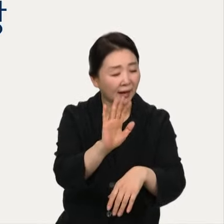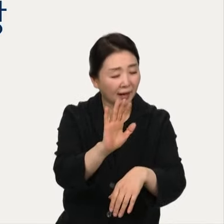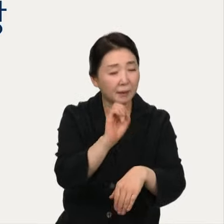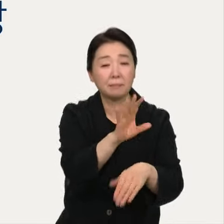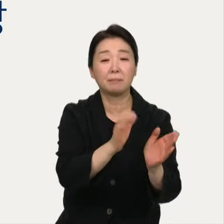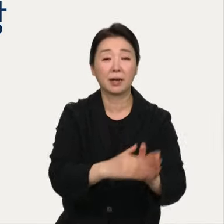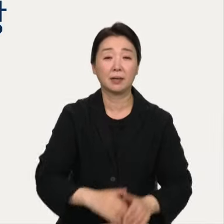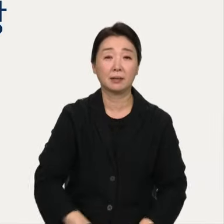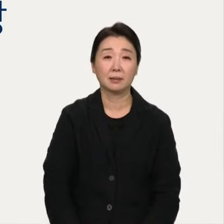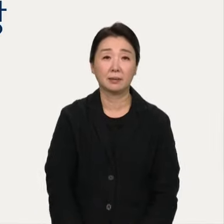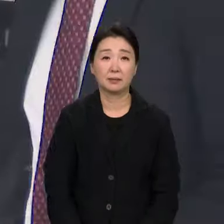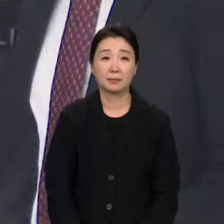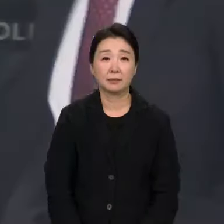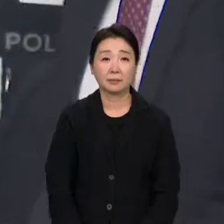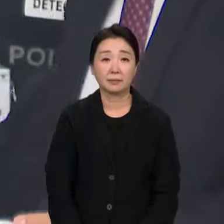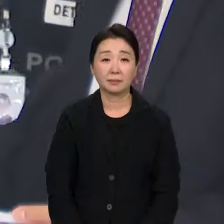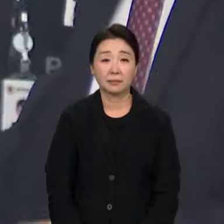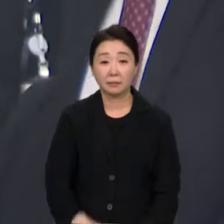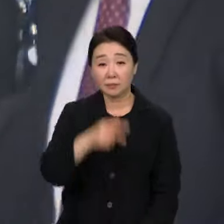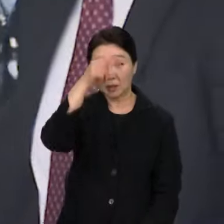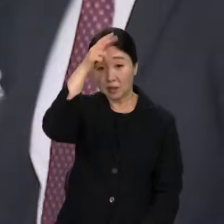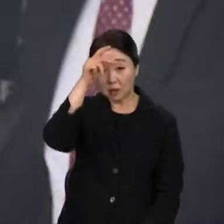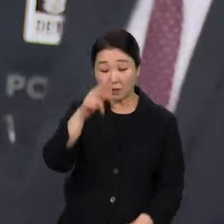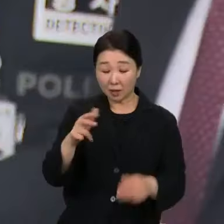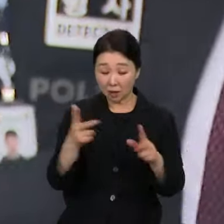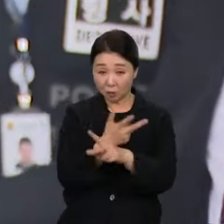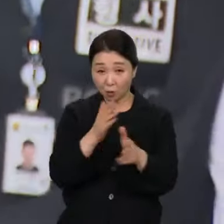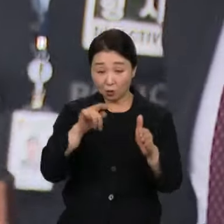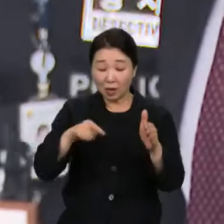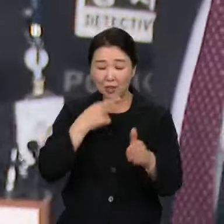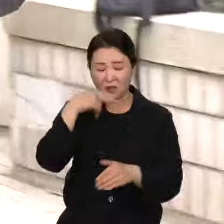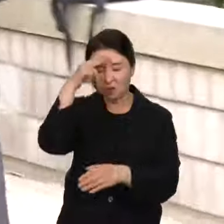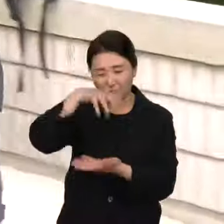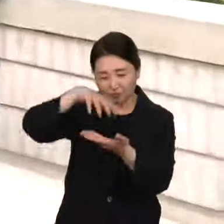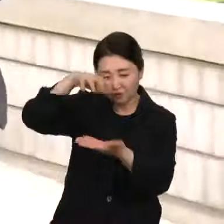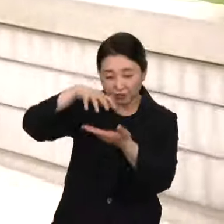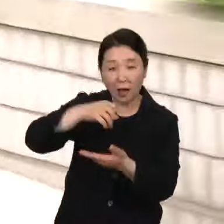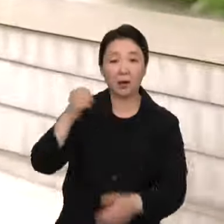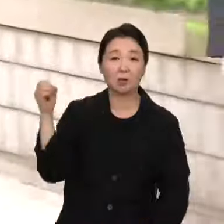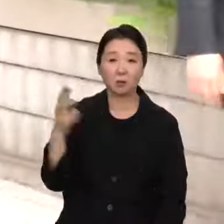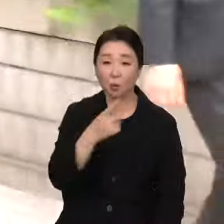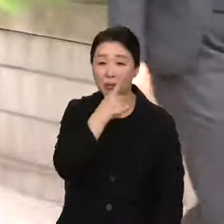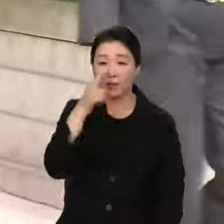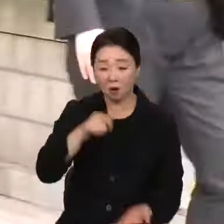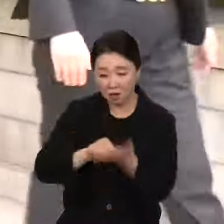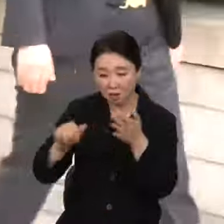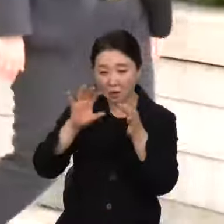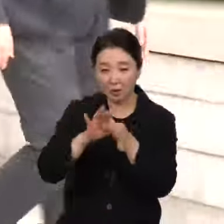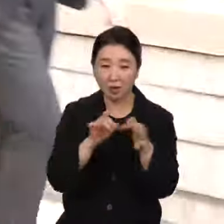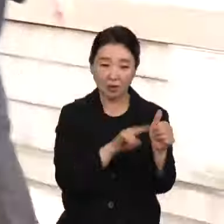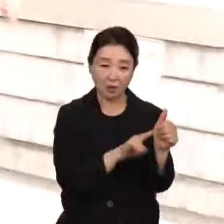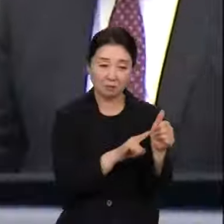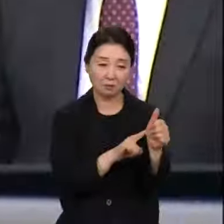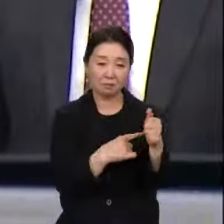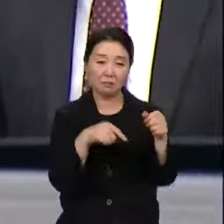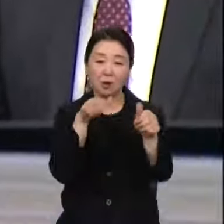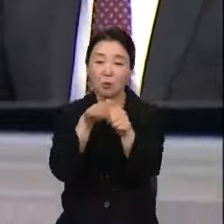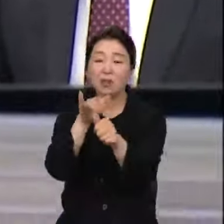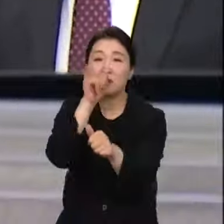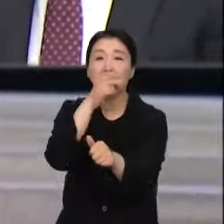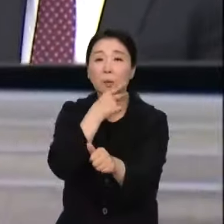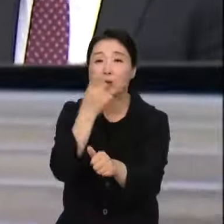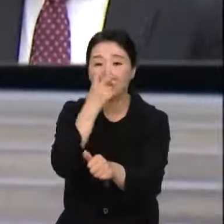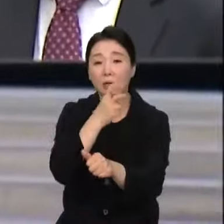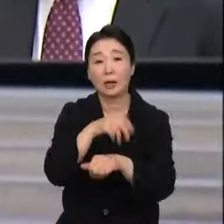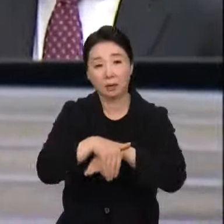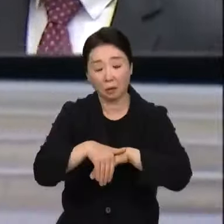것이라고 밝혔습니다. 경찰은 이번 주 안에 음주량과 함께 증거인멸 과정에도 김 씨가 관여했는지 수사한 뒤